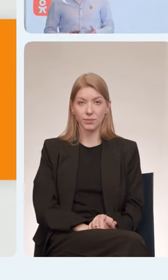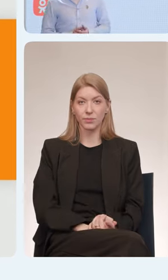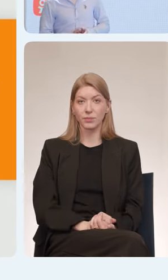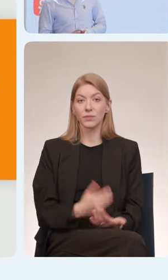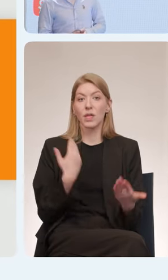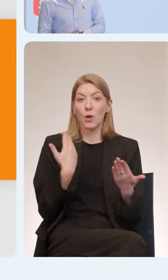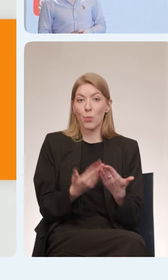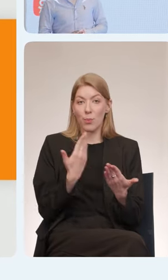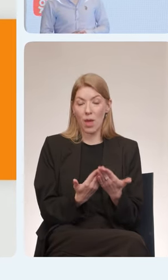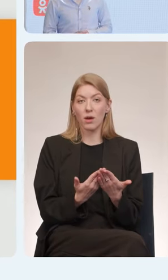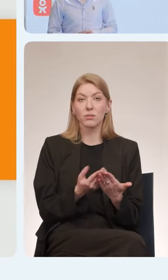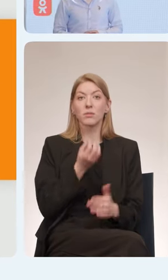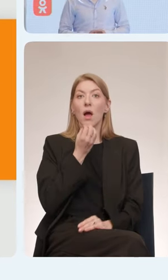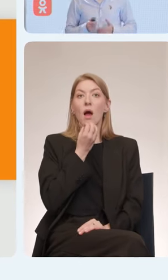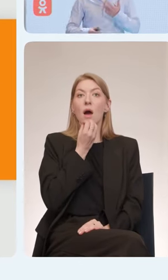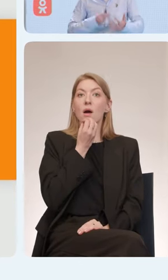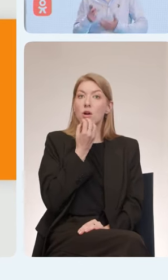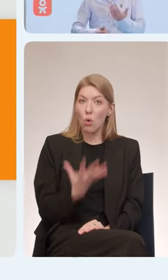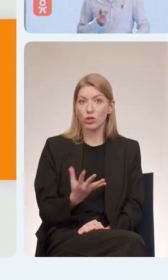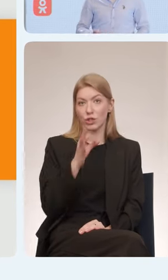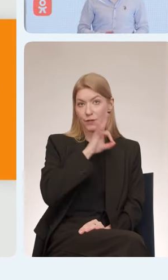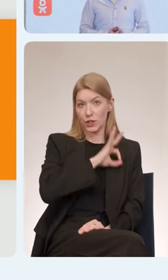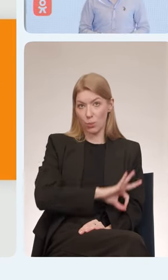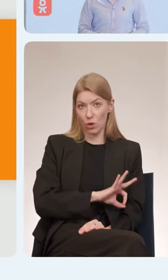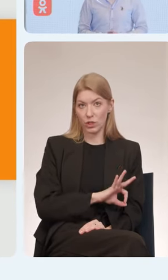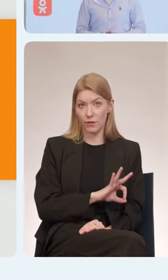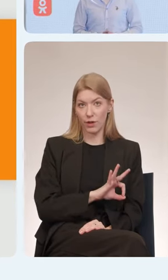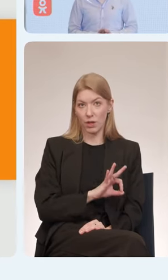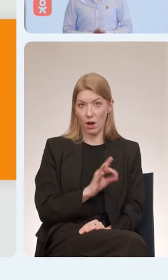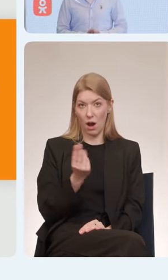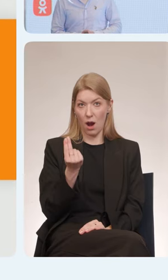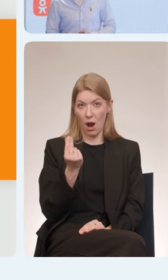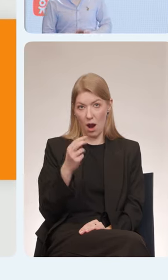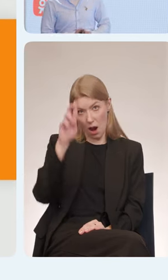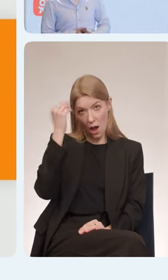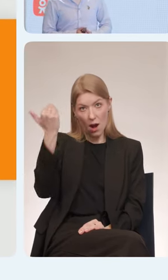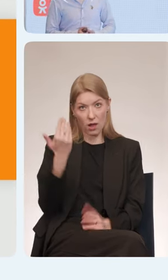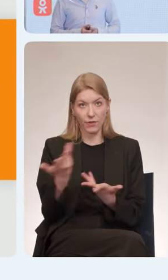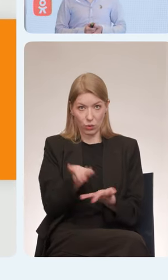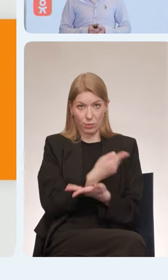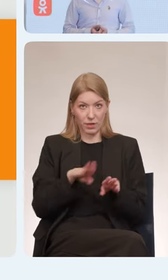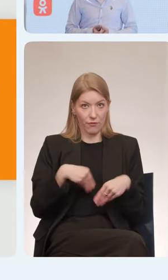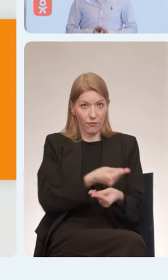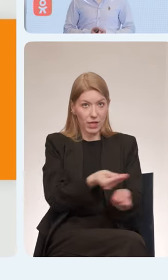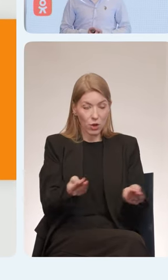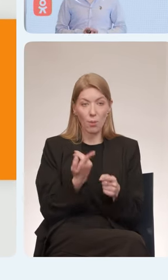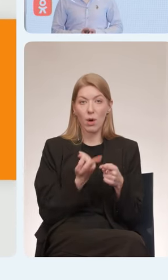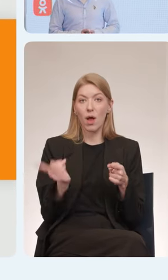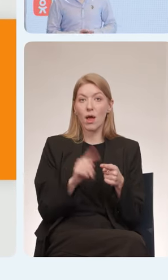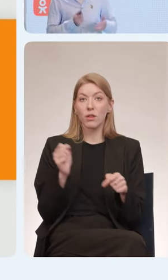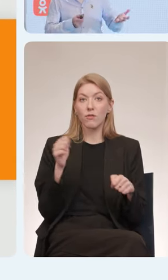такой пример хорошего использования грантов, которые мы выдаем, это был